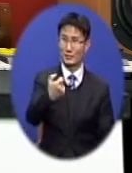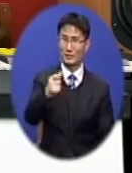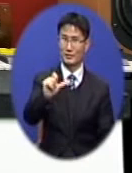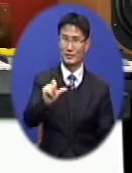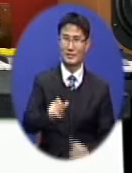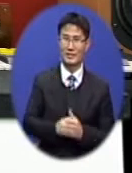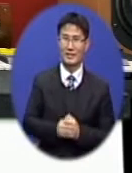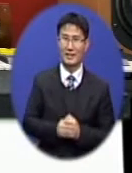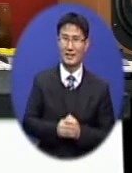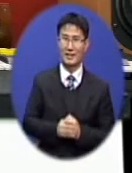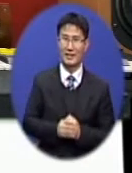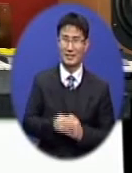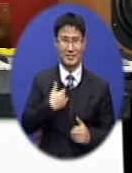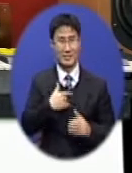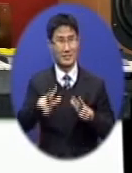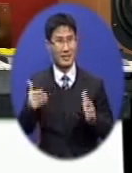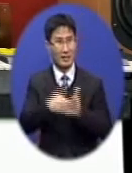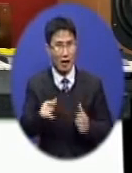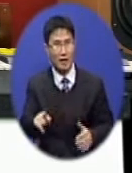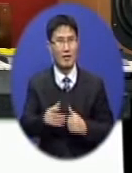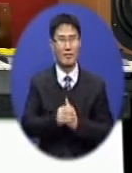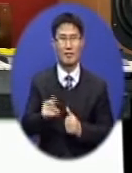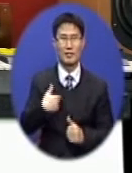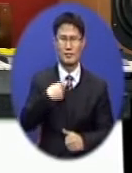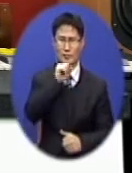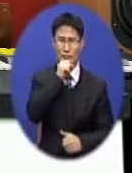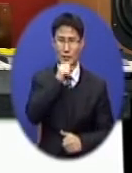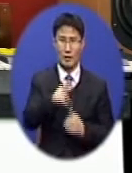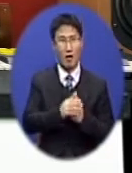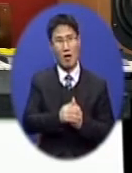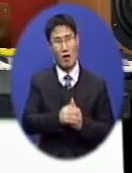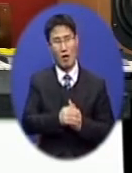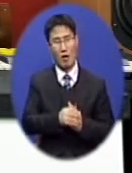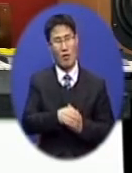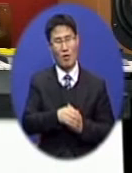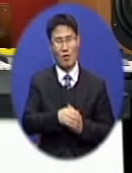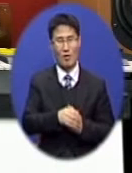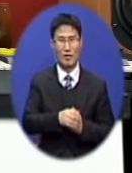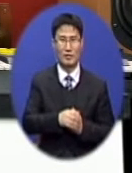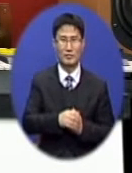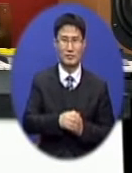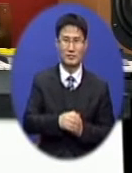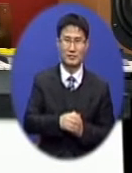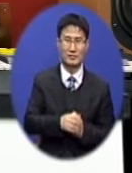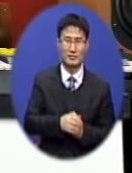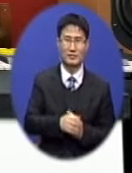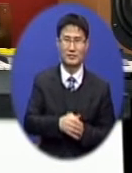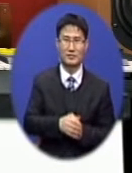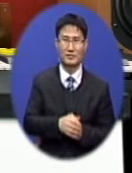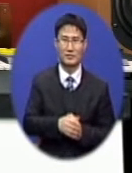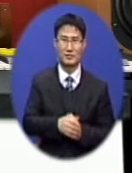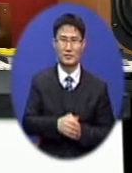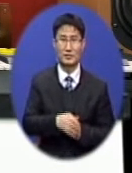이야. 제가 진행했을 때 한꺼번에 이렇게 대단한 표예요. 네. 와. 와,